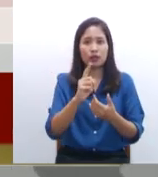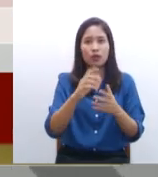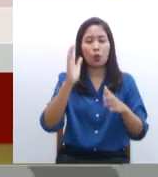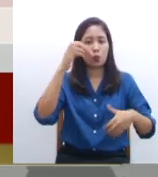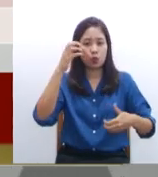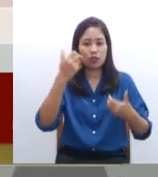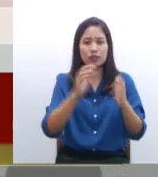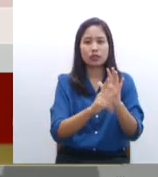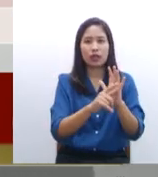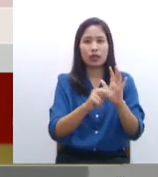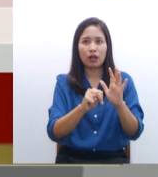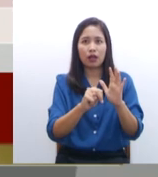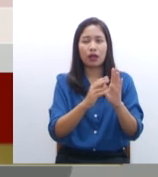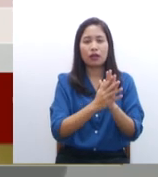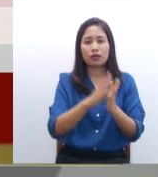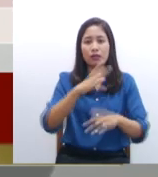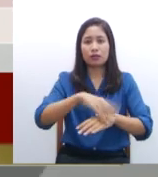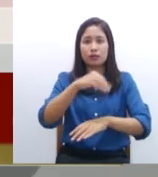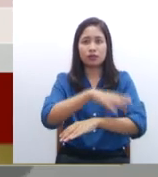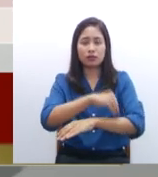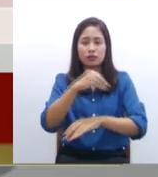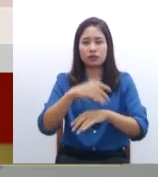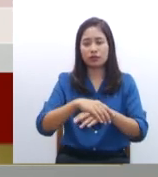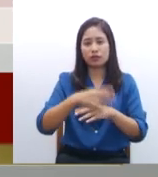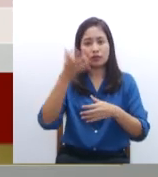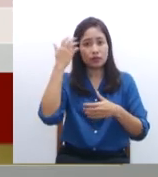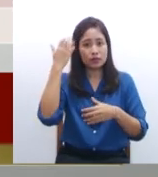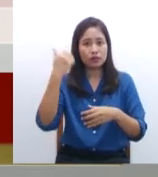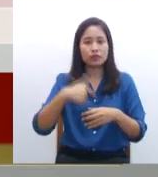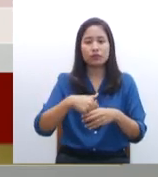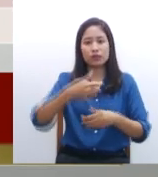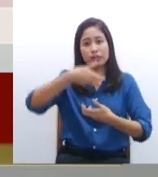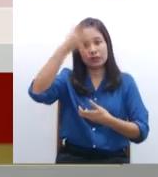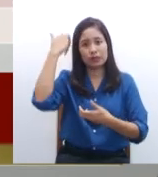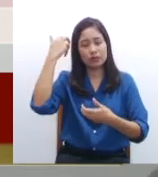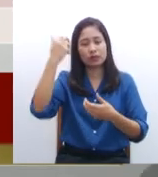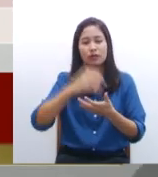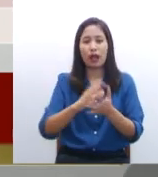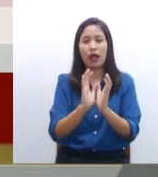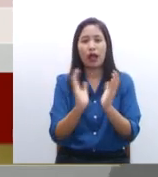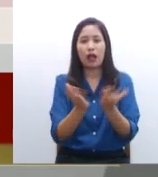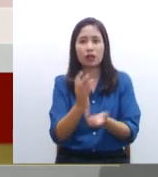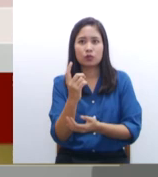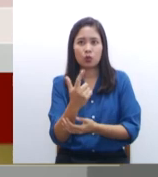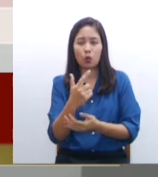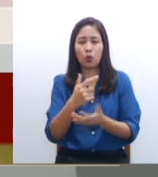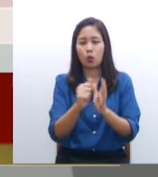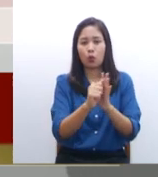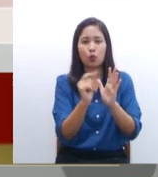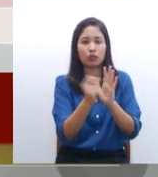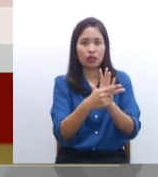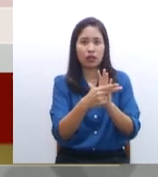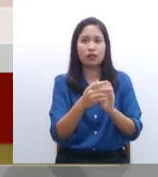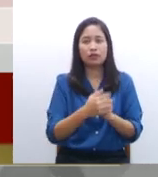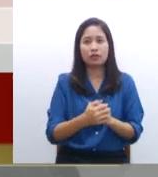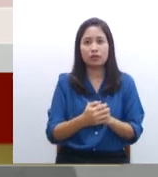ยนาทพระนครศรีอยุธยาสระบุรีสิงห์บุรีอ่างทองอุทัยธานีปทุมธานีประกอบไปด้